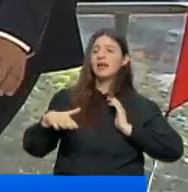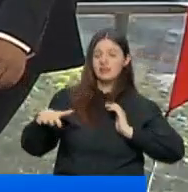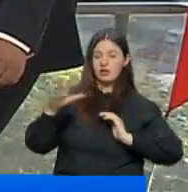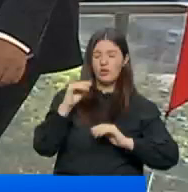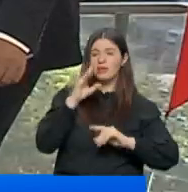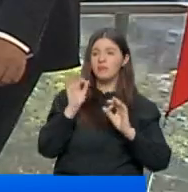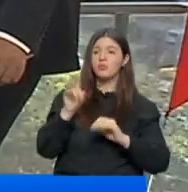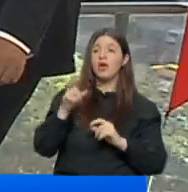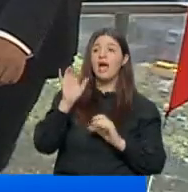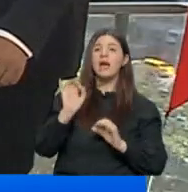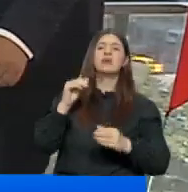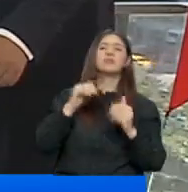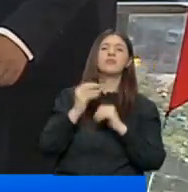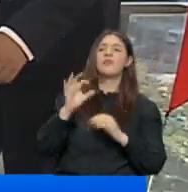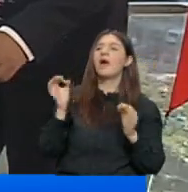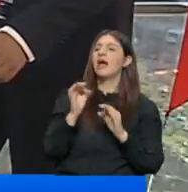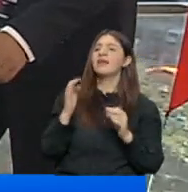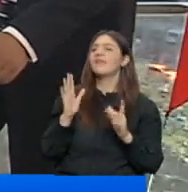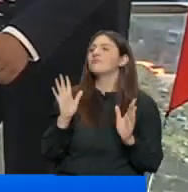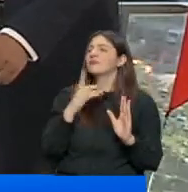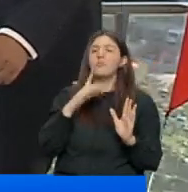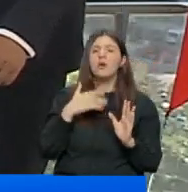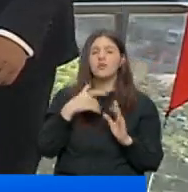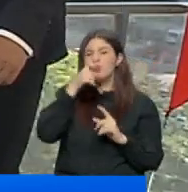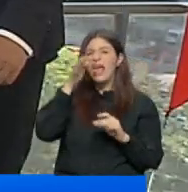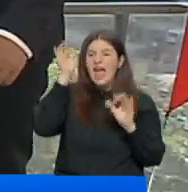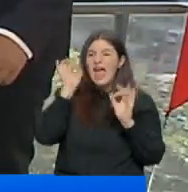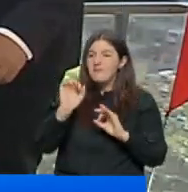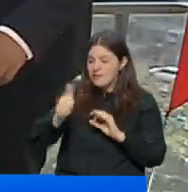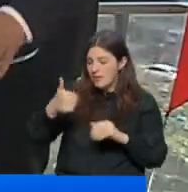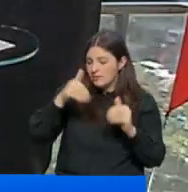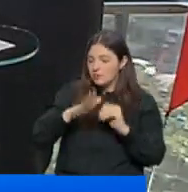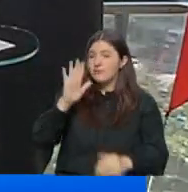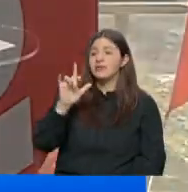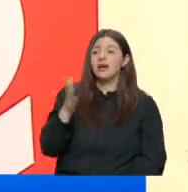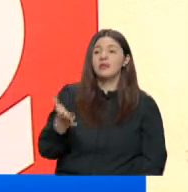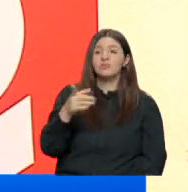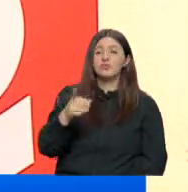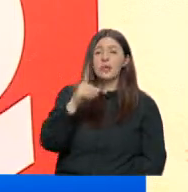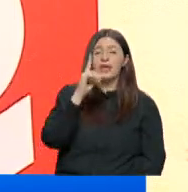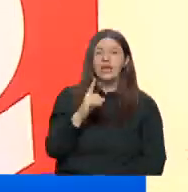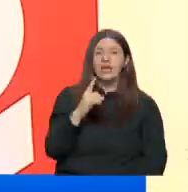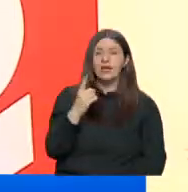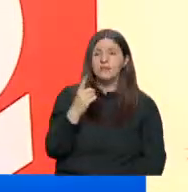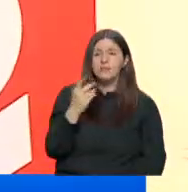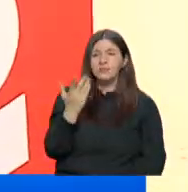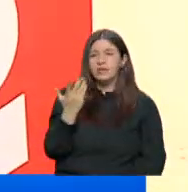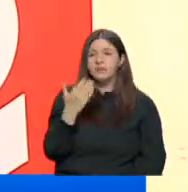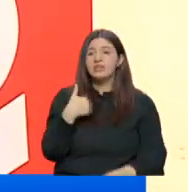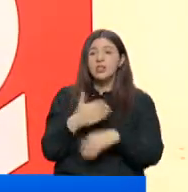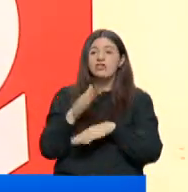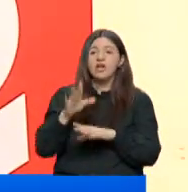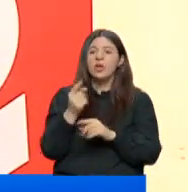bir kere hemen seçim olması lazım. Yani erken seçim falan demiyorum. Türkiye'nin derhal yarın seçime gitmesi lazım. Bunun ipuçları var mı mesela? Geç kaldık